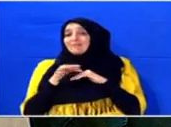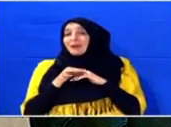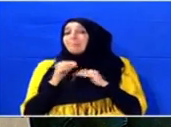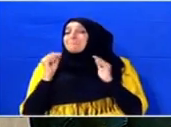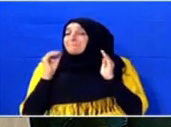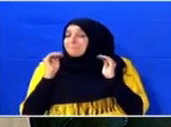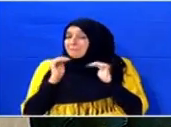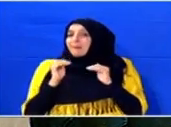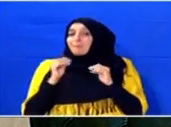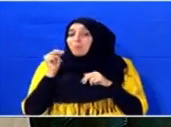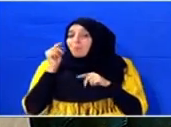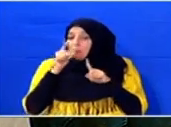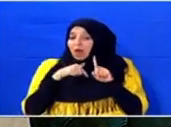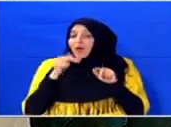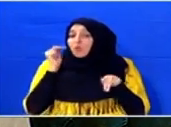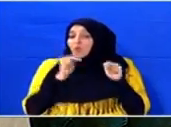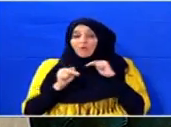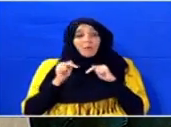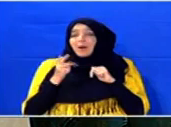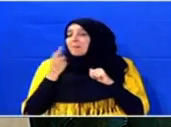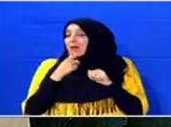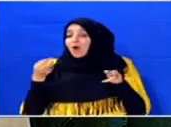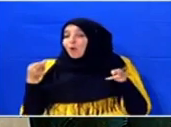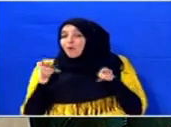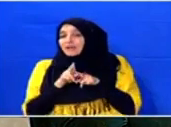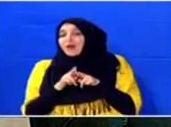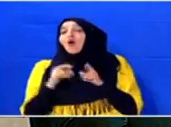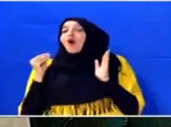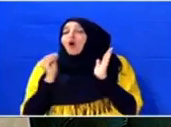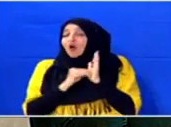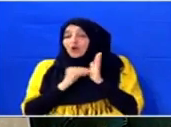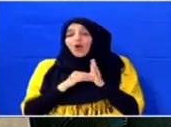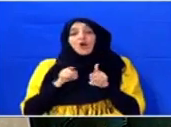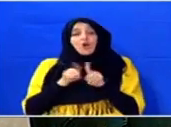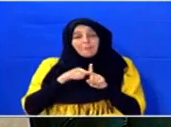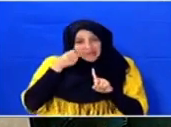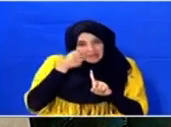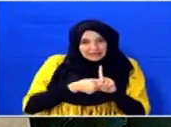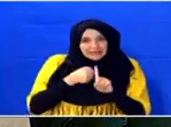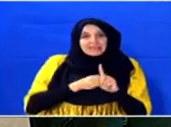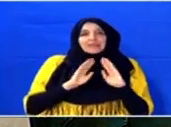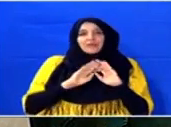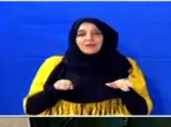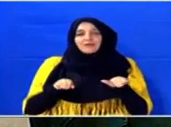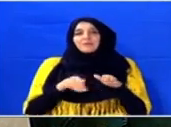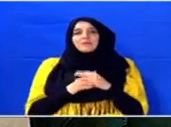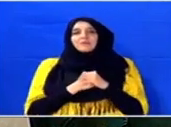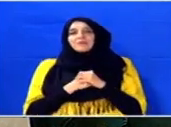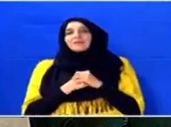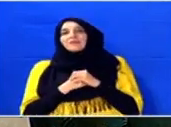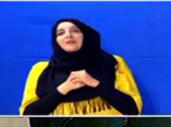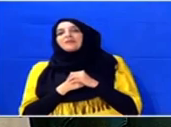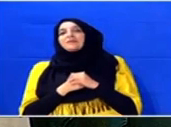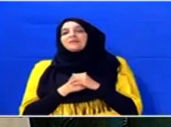تنوفامبر مراجعكش وزيد ارفع دعوتك اذا